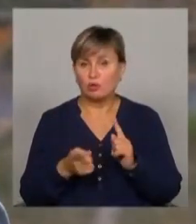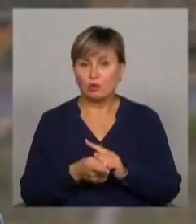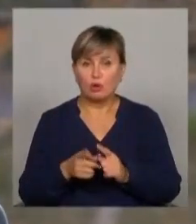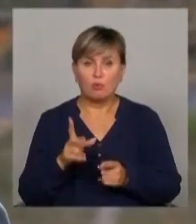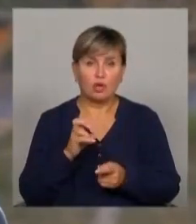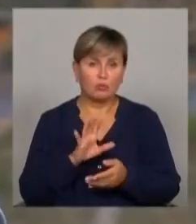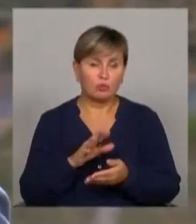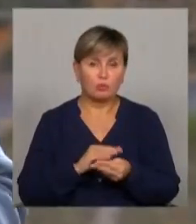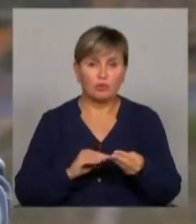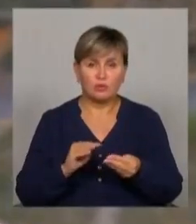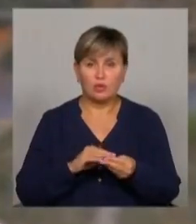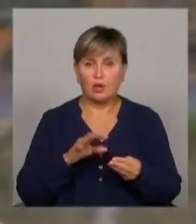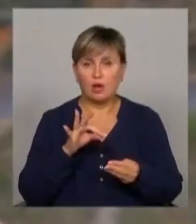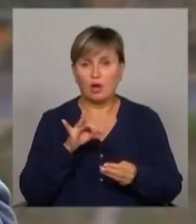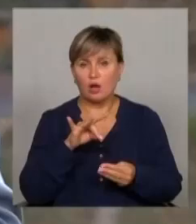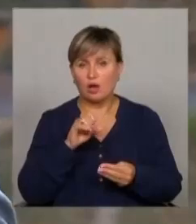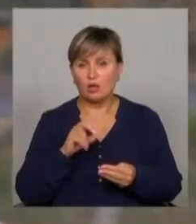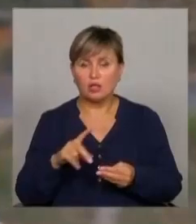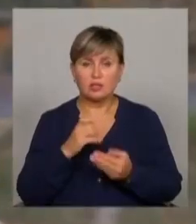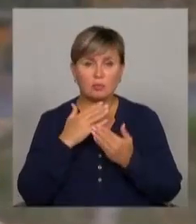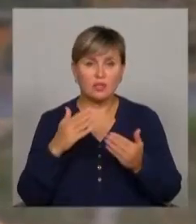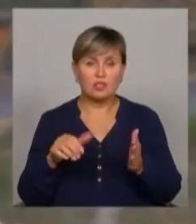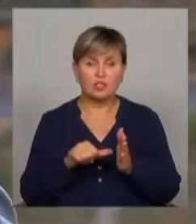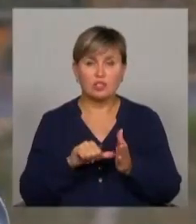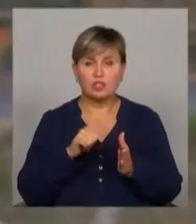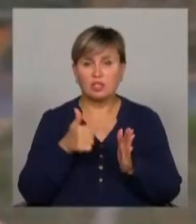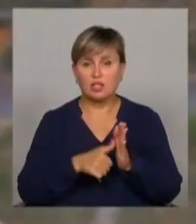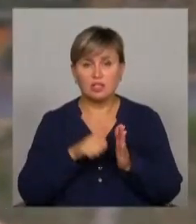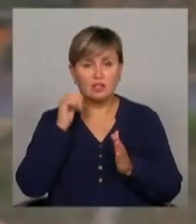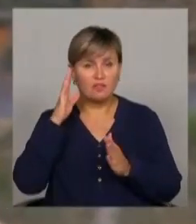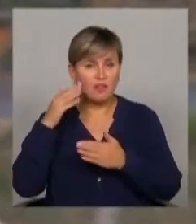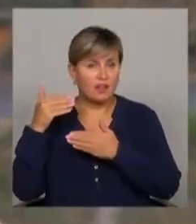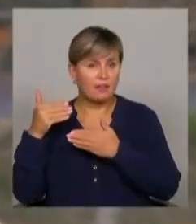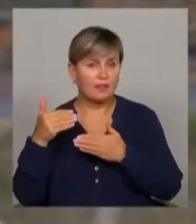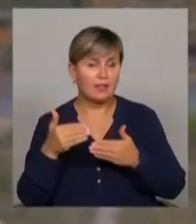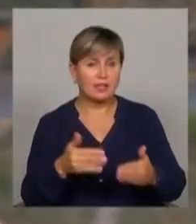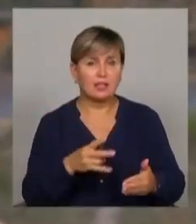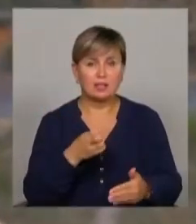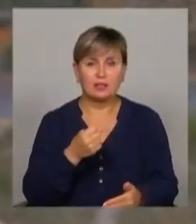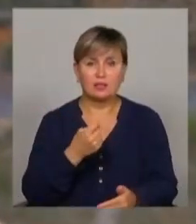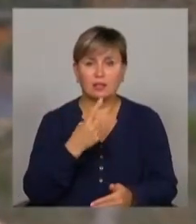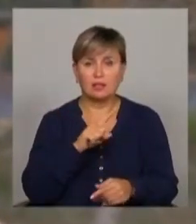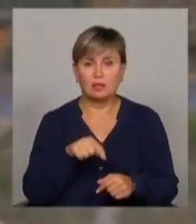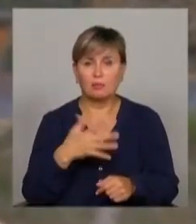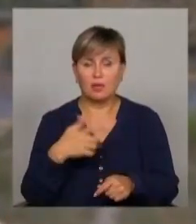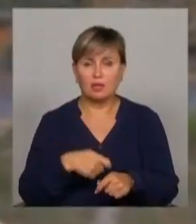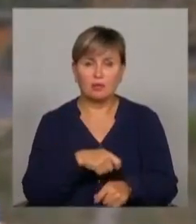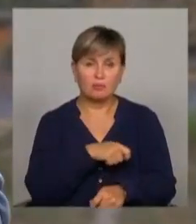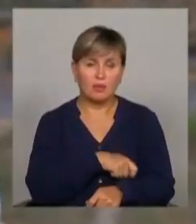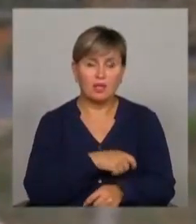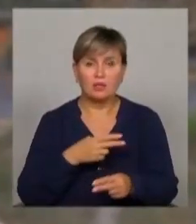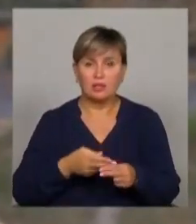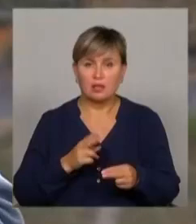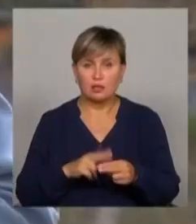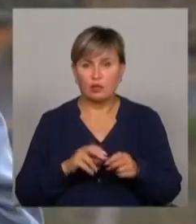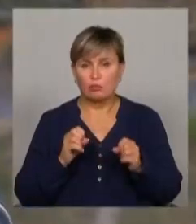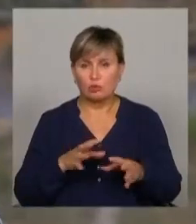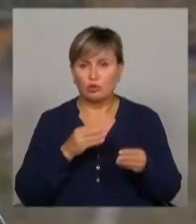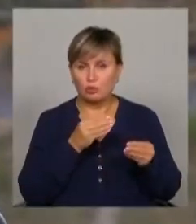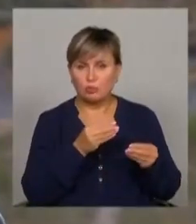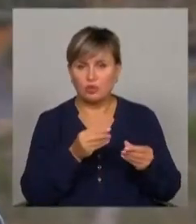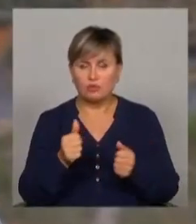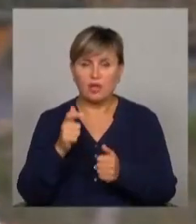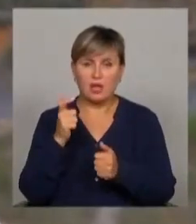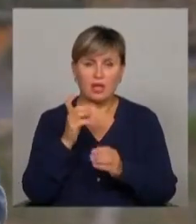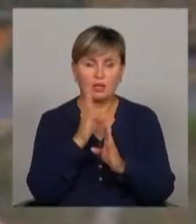повторить судьбу Арала. За последние 16 лет уровень воды в нем опустился на 1,5 метра. Это, в свою очередь, может повлиять на